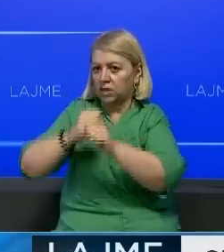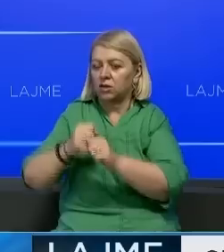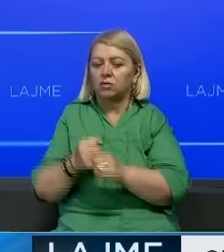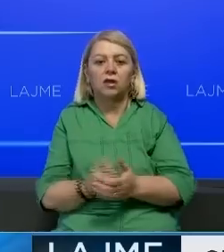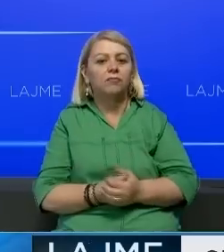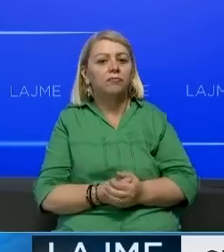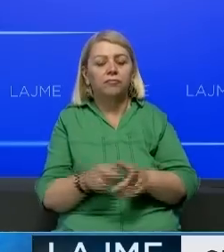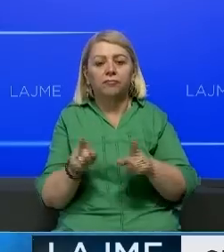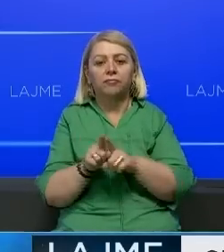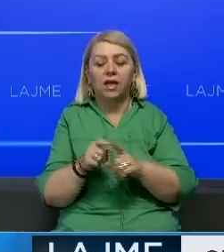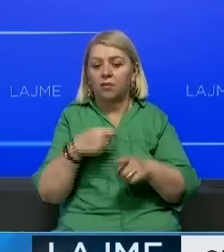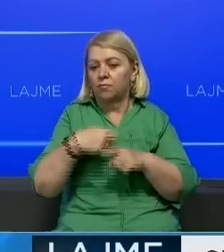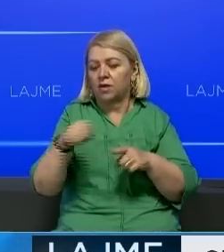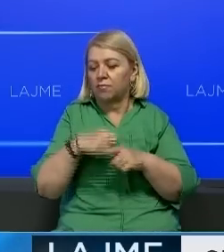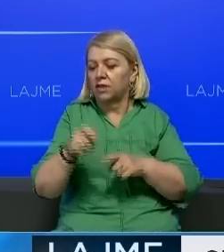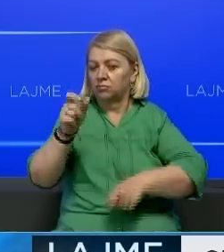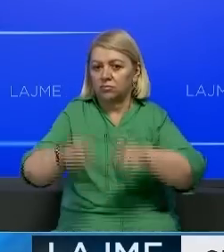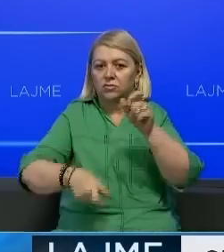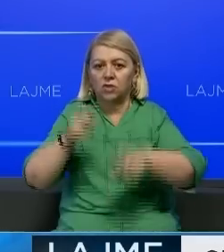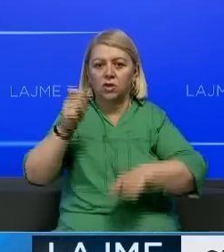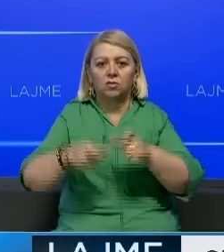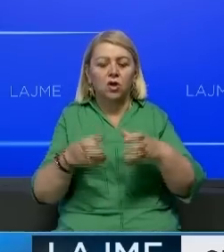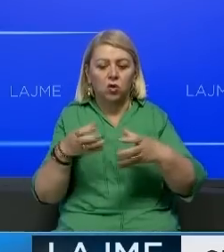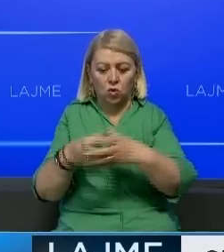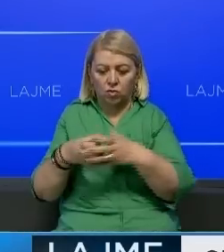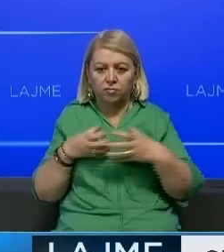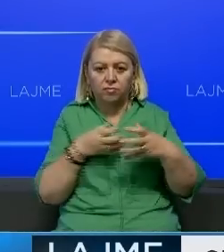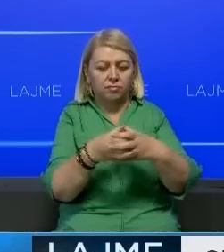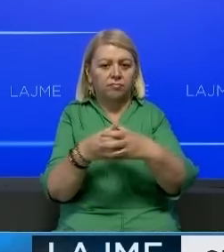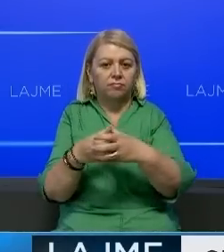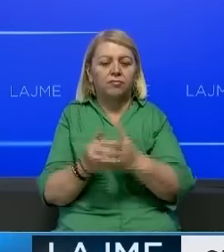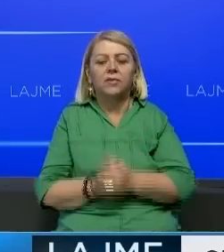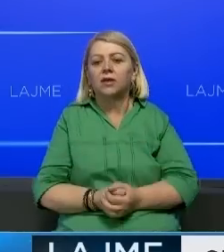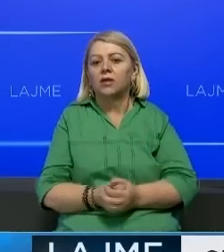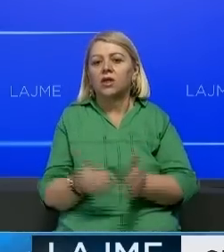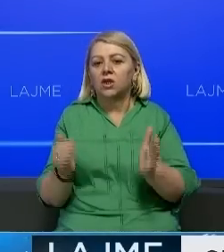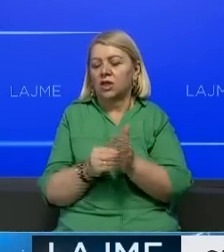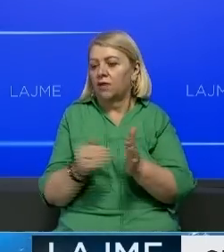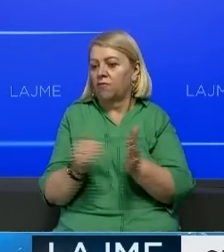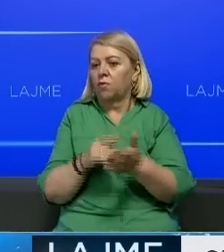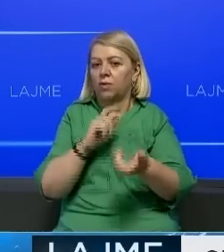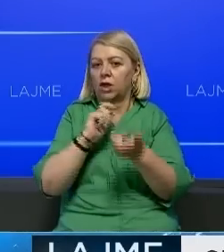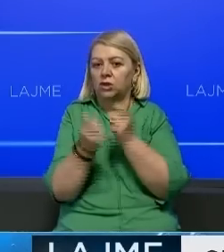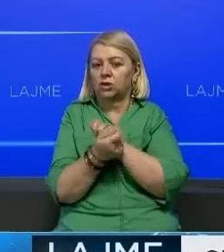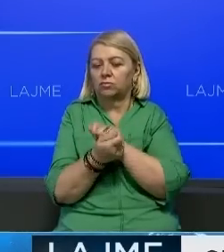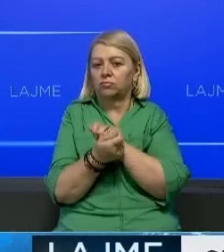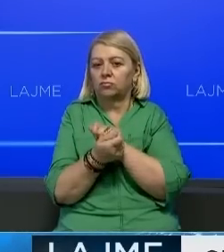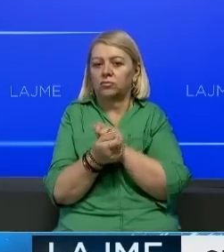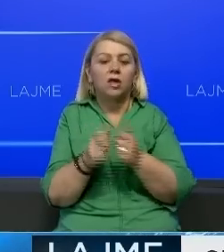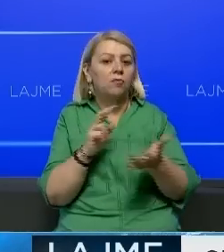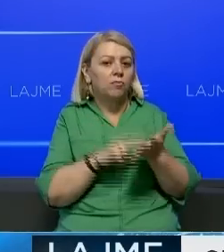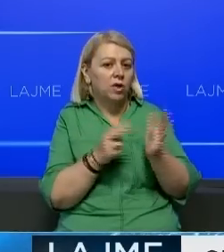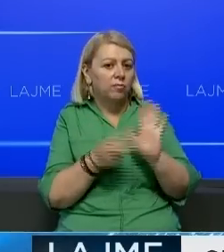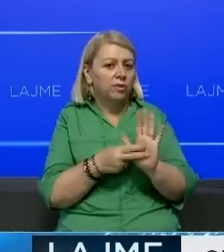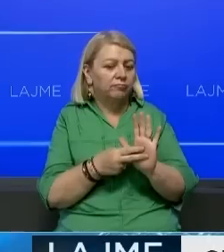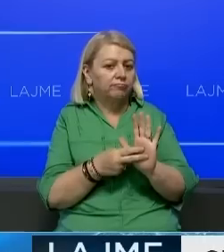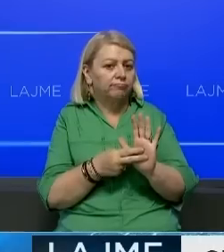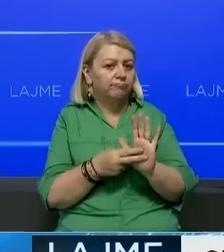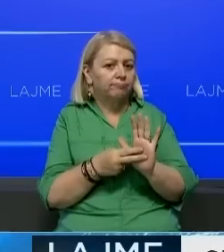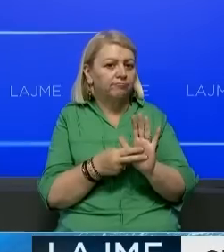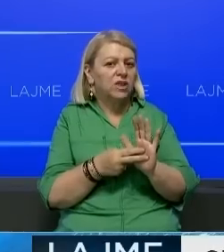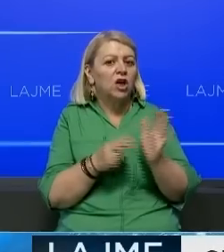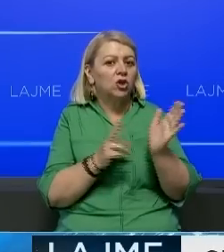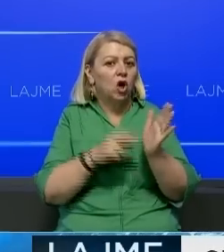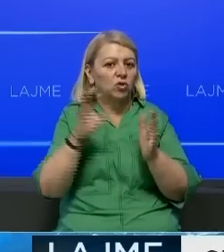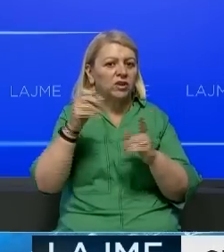huaja për përmisimin e kushteve për komunitetet pakic, nevojën për reforma administrative, problemet në mungesën e noterve